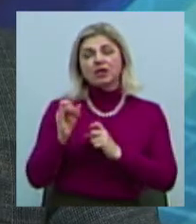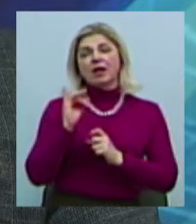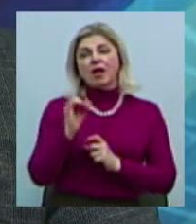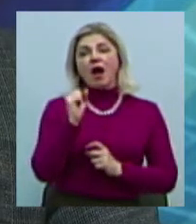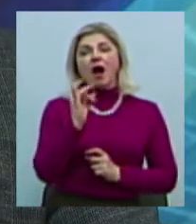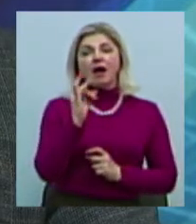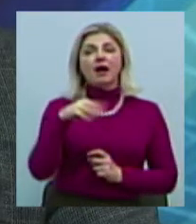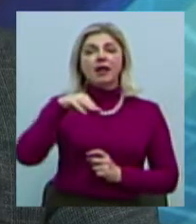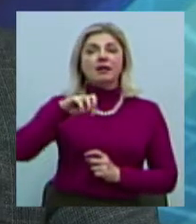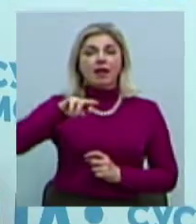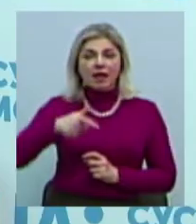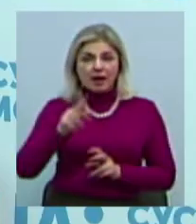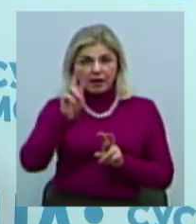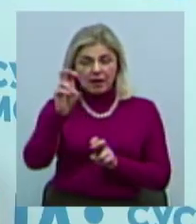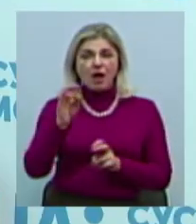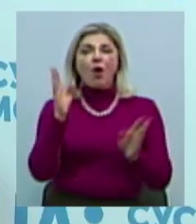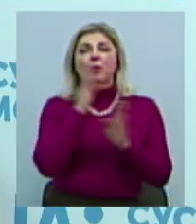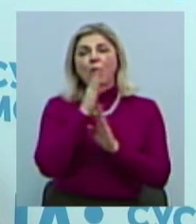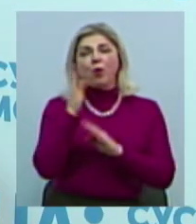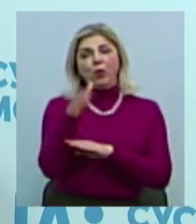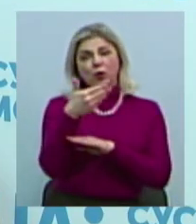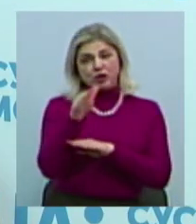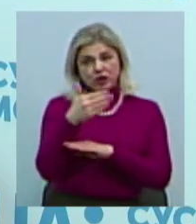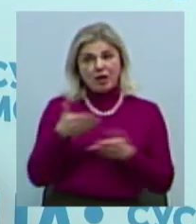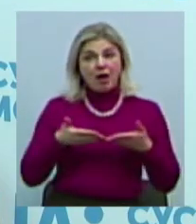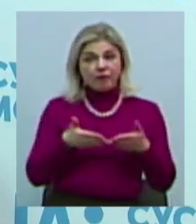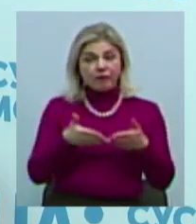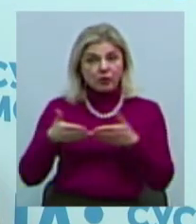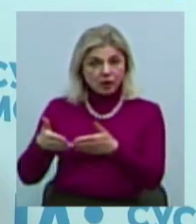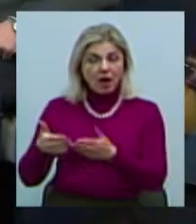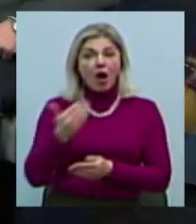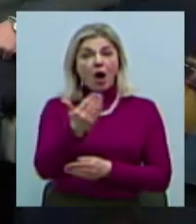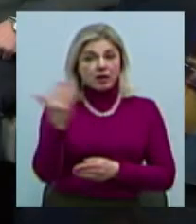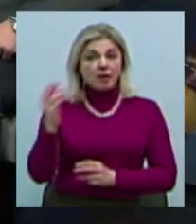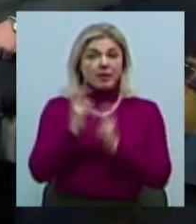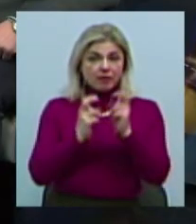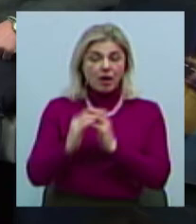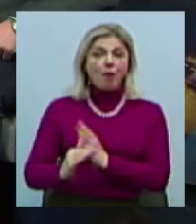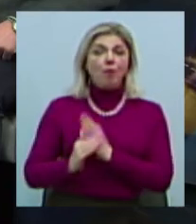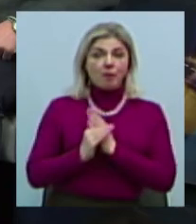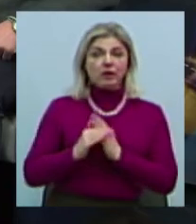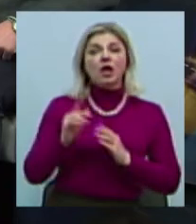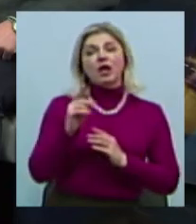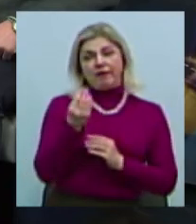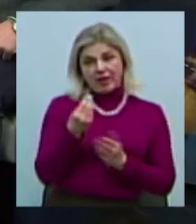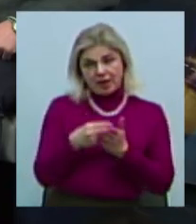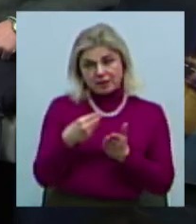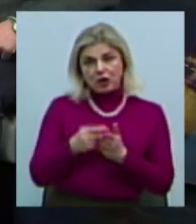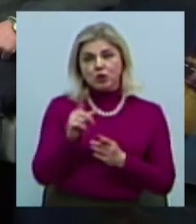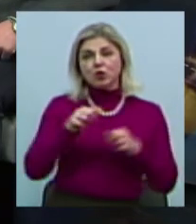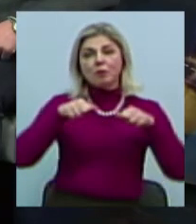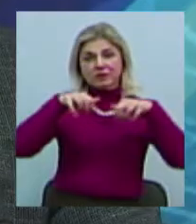артельные, артели прогулочные, так. Вот эти корабли там. Они помогли нам софинансирование, чтобы восстановить действительно освещение моста. Mm-hmm. То есть,